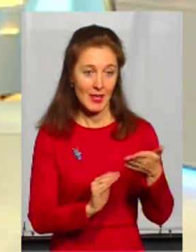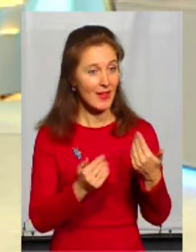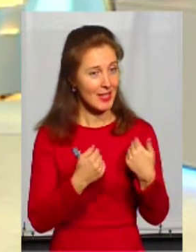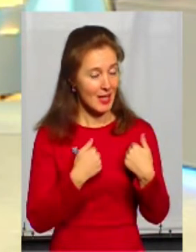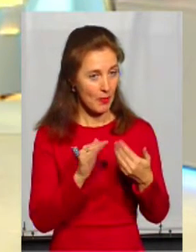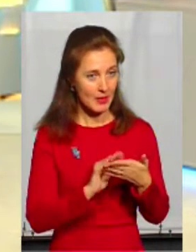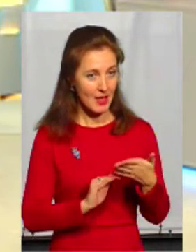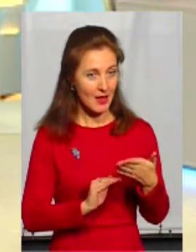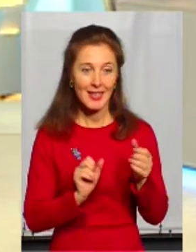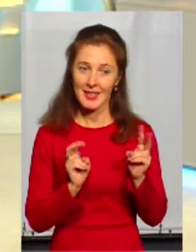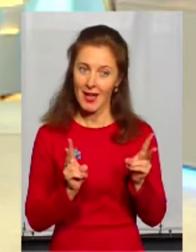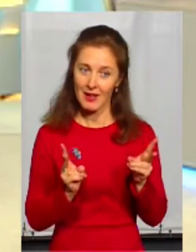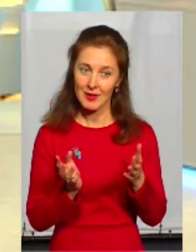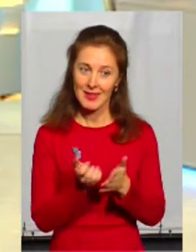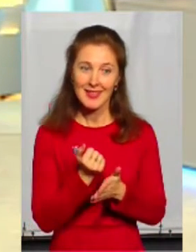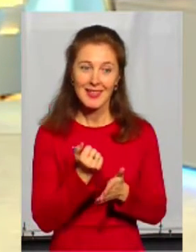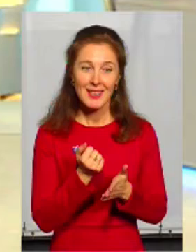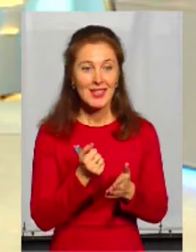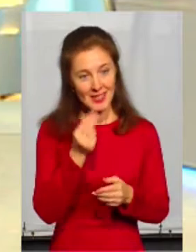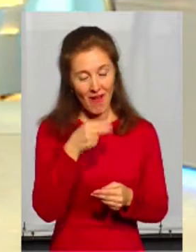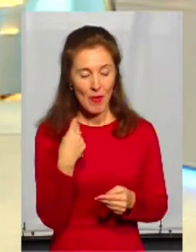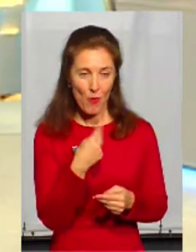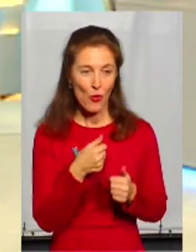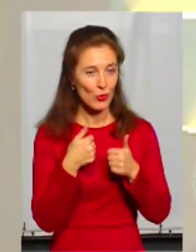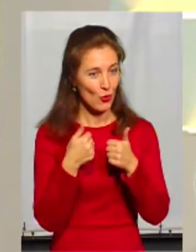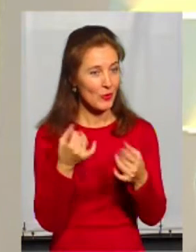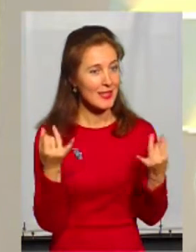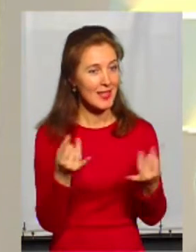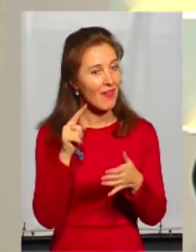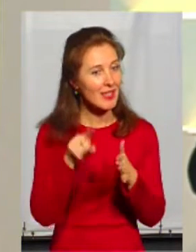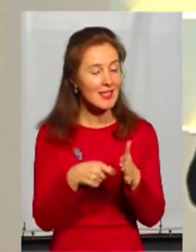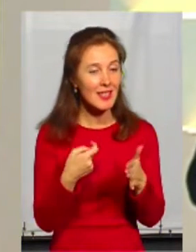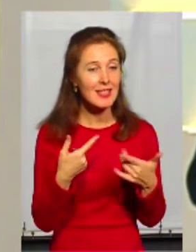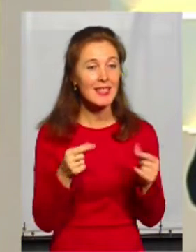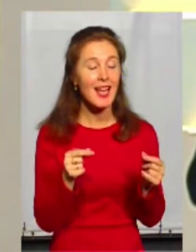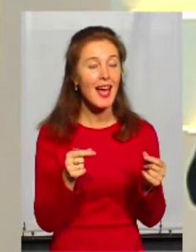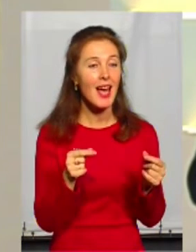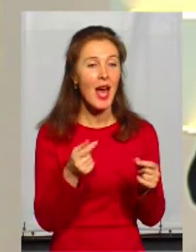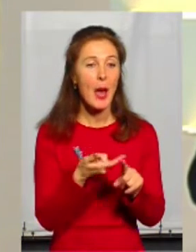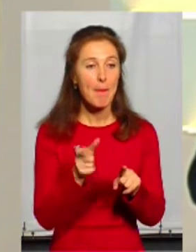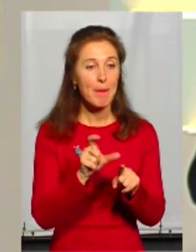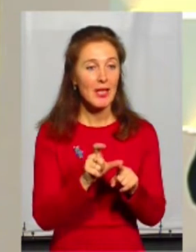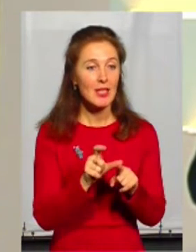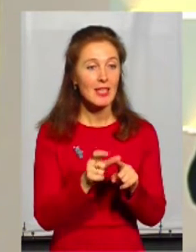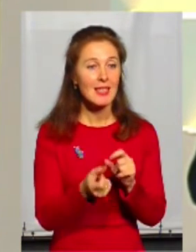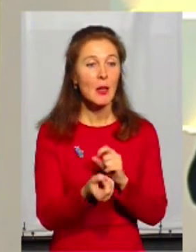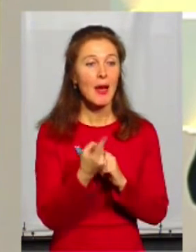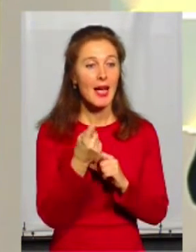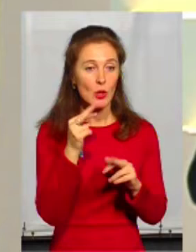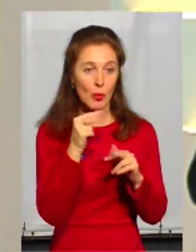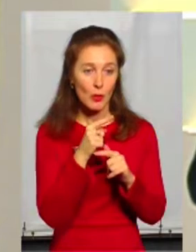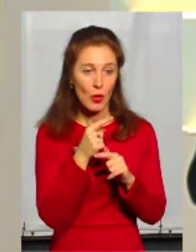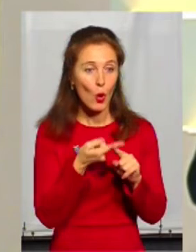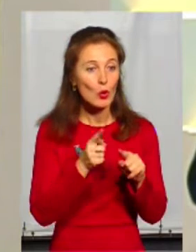писала. Як склали? Як написали? Ну, слава Богу, добре. А от цікаво дізнатися, де все ж таки більше трапляється помилок в